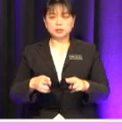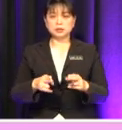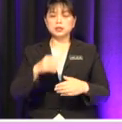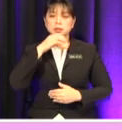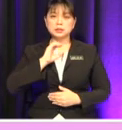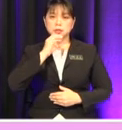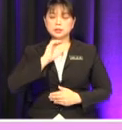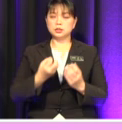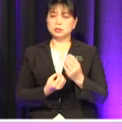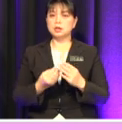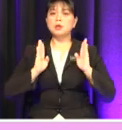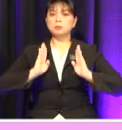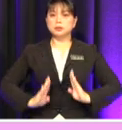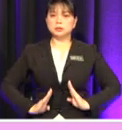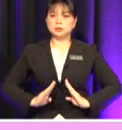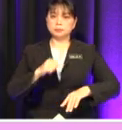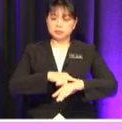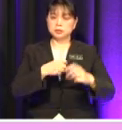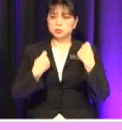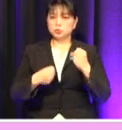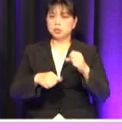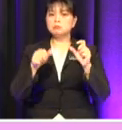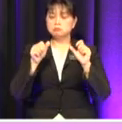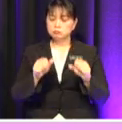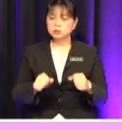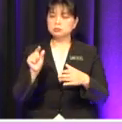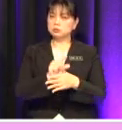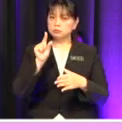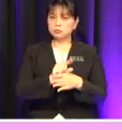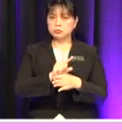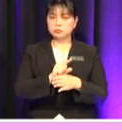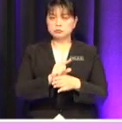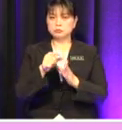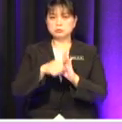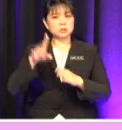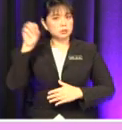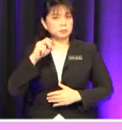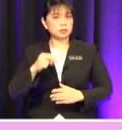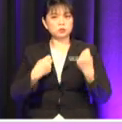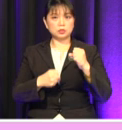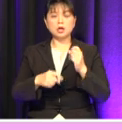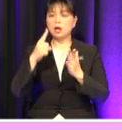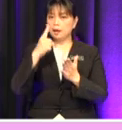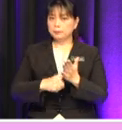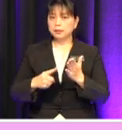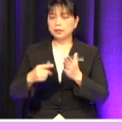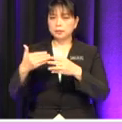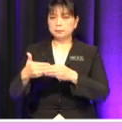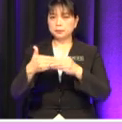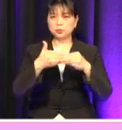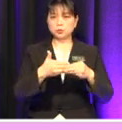semasa besukan boleh menjajahkan prestasikan Apakah panduan yang betul bagi